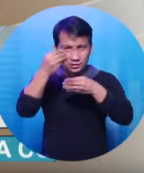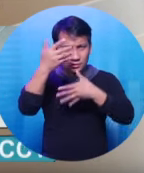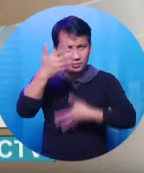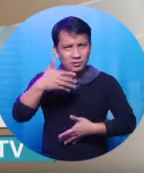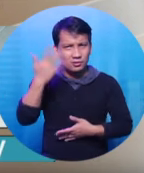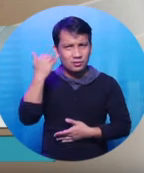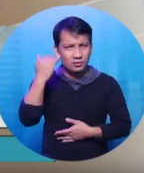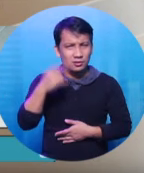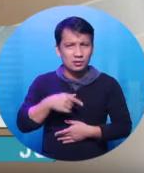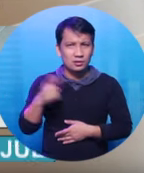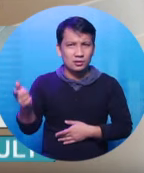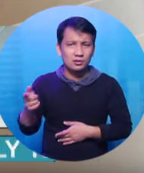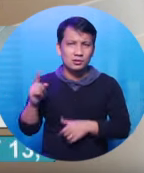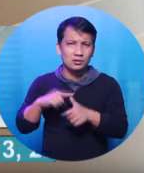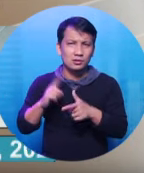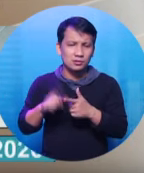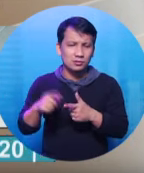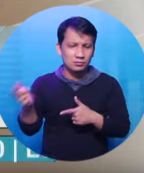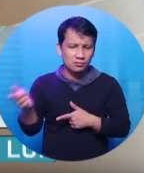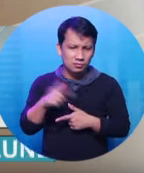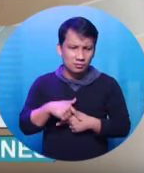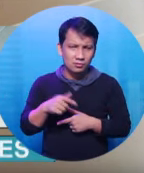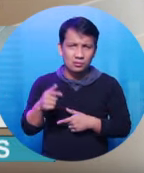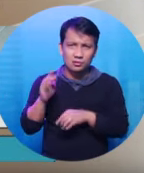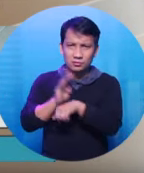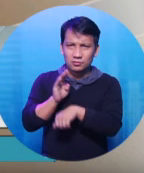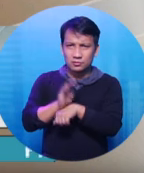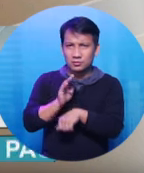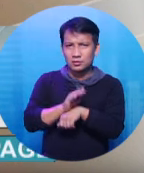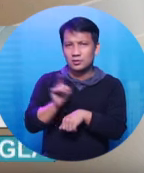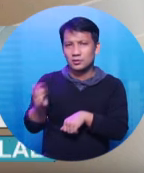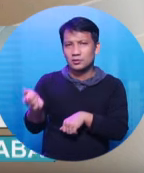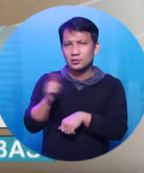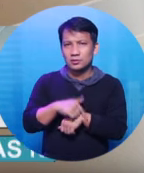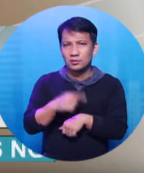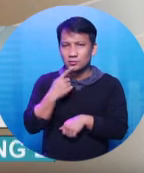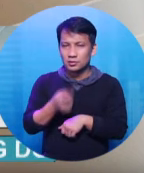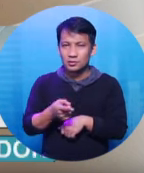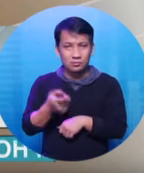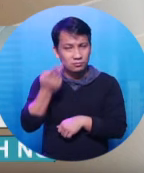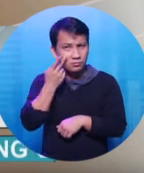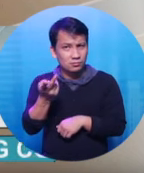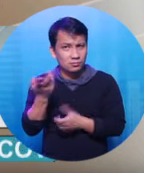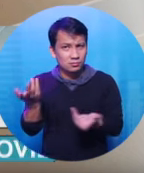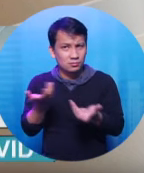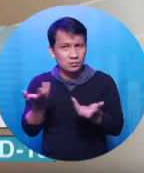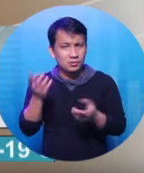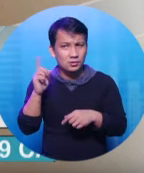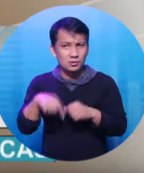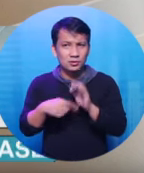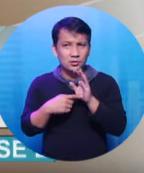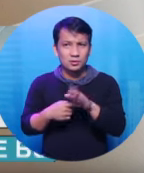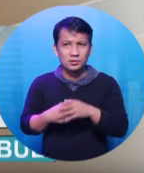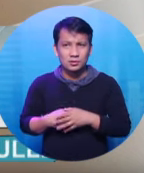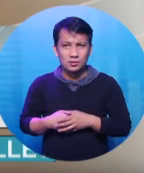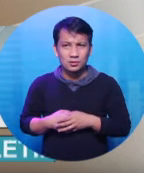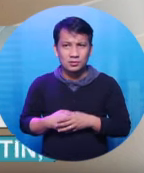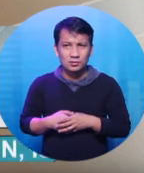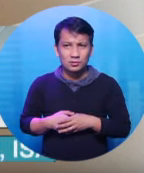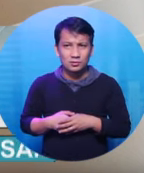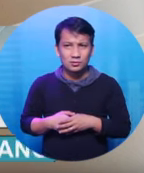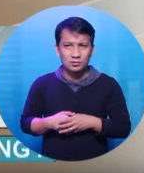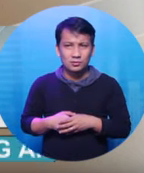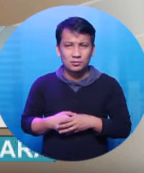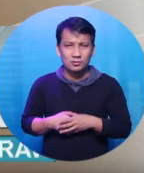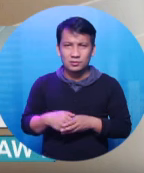ko bakit. And okay. Then, sabi ko, this is just a businessman standpoint. Pero kung isipin mo, kung talaga namang, alam mo yun, if you want